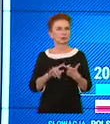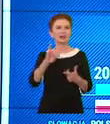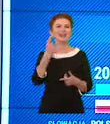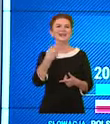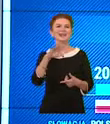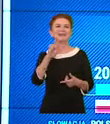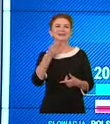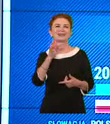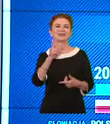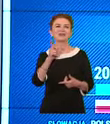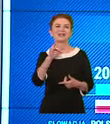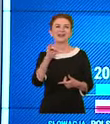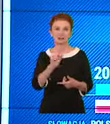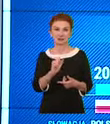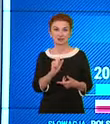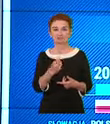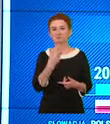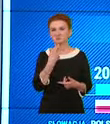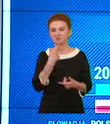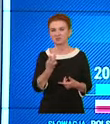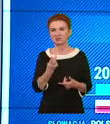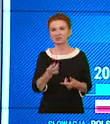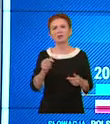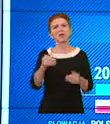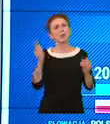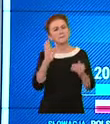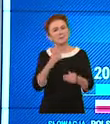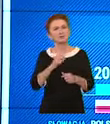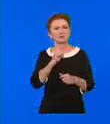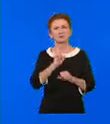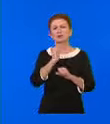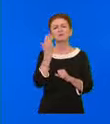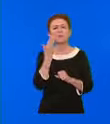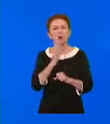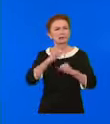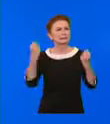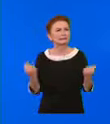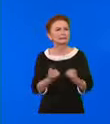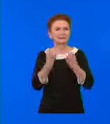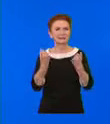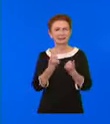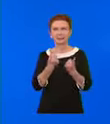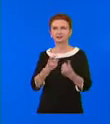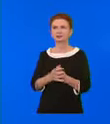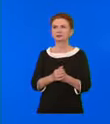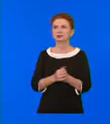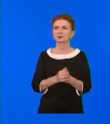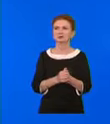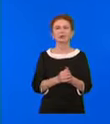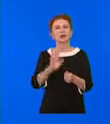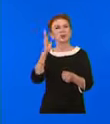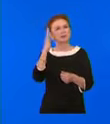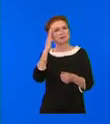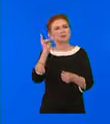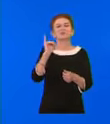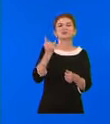identyfikacja. Będziemy coraz lepiej starali się opanować sztukę badania, kto z kim